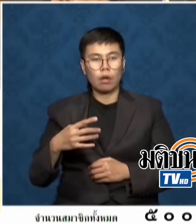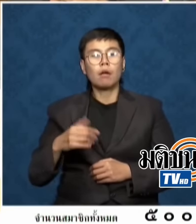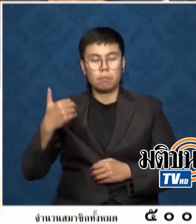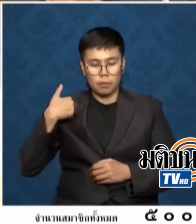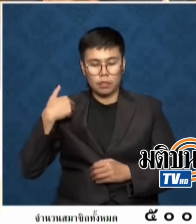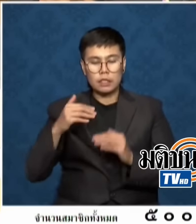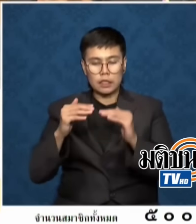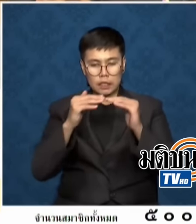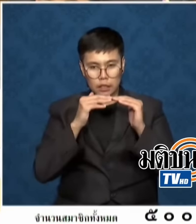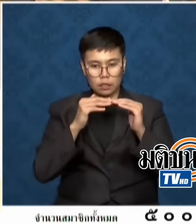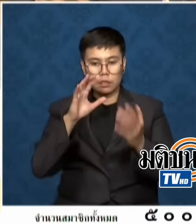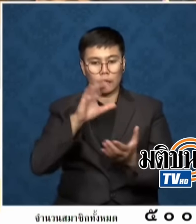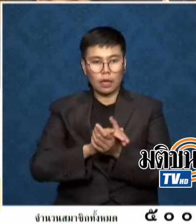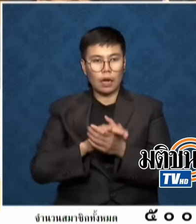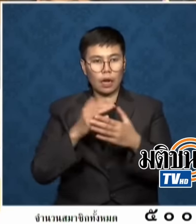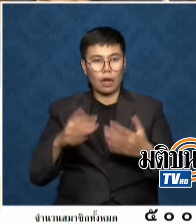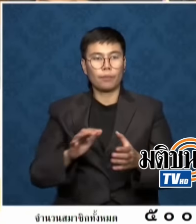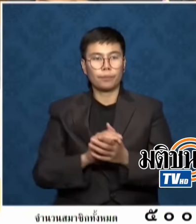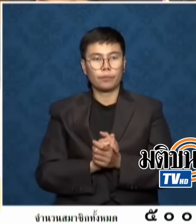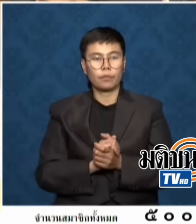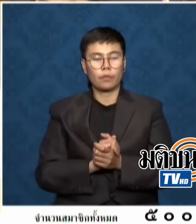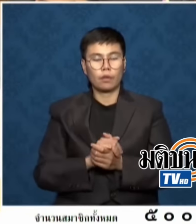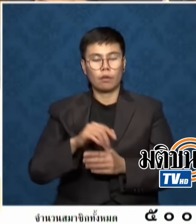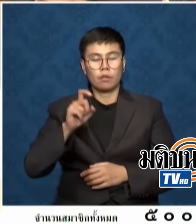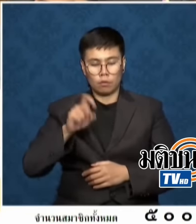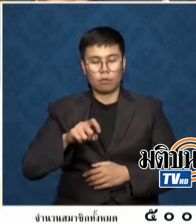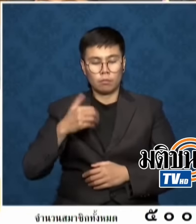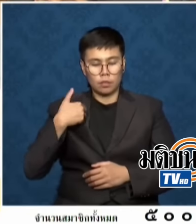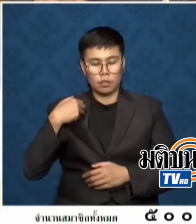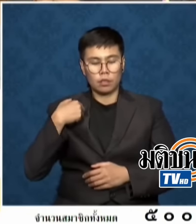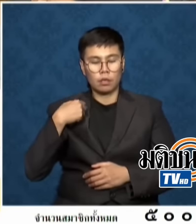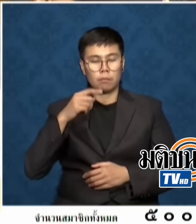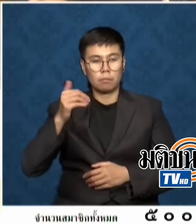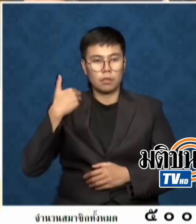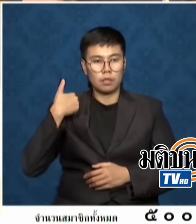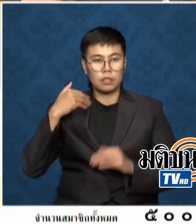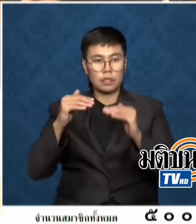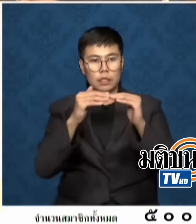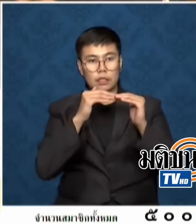วก็จำเป็นอย่างยิ่งนะคะที่จะต้องมีสิท